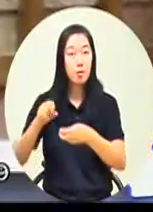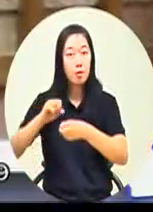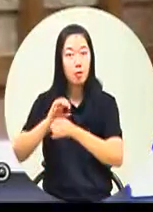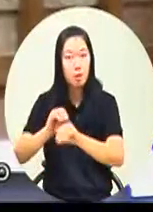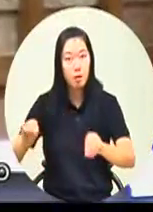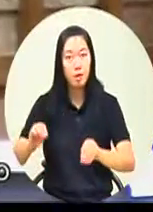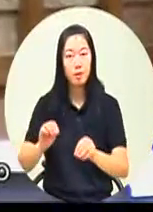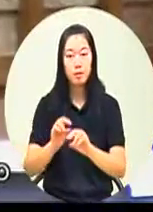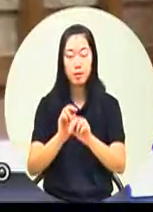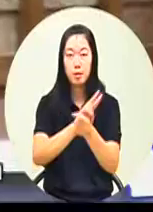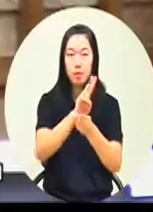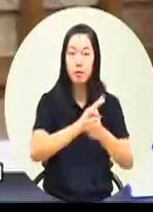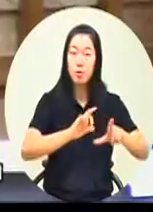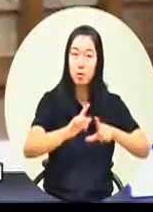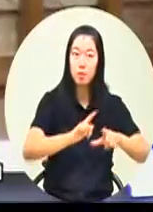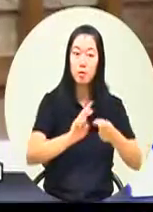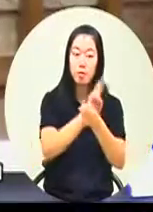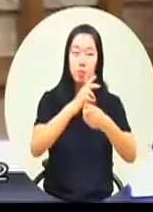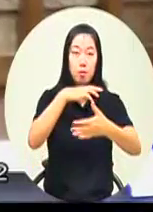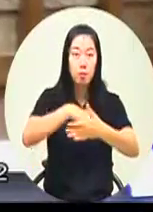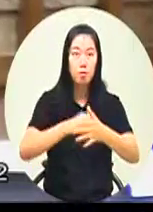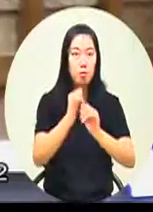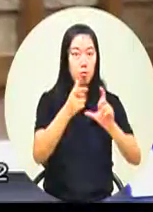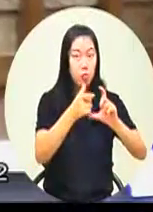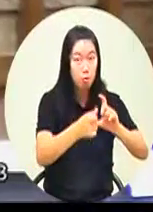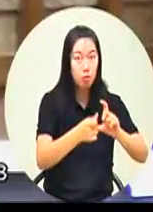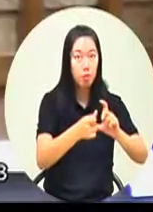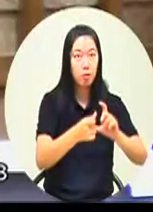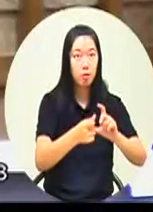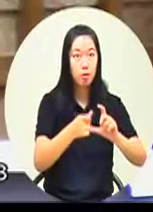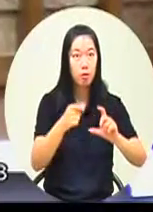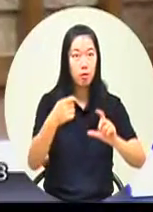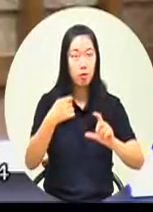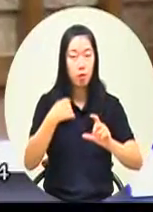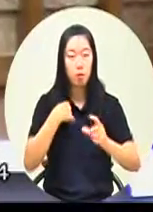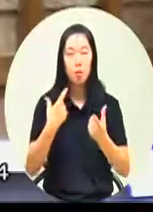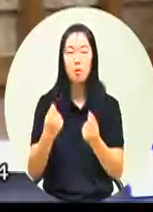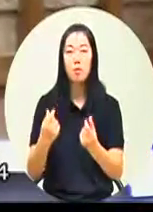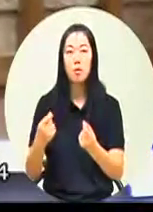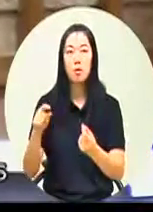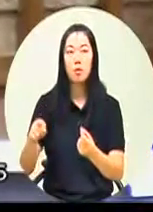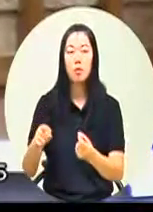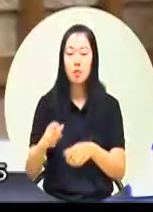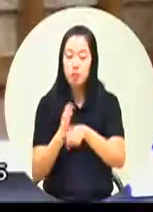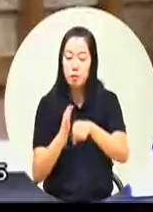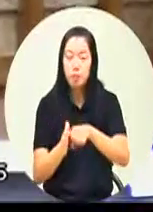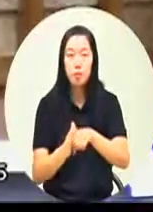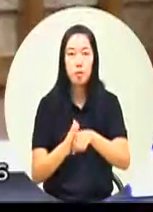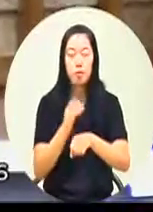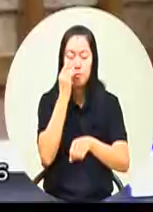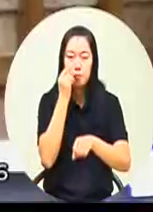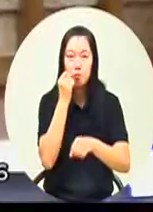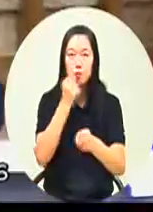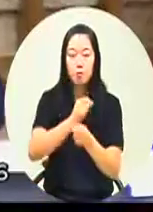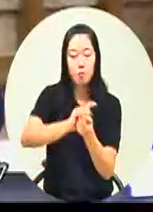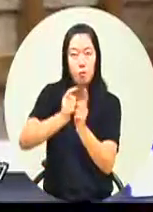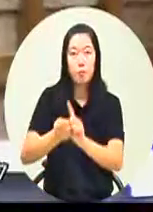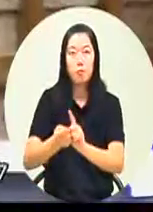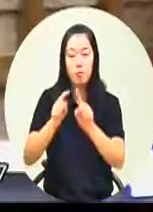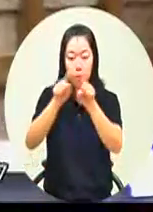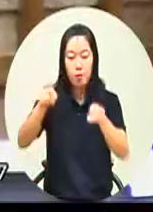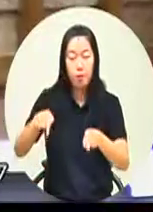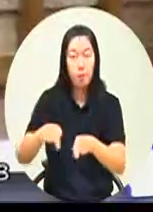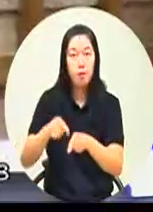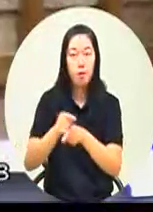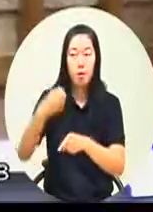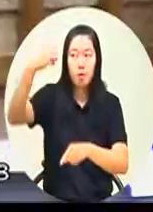林园林内社区它有康郎扫帚，我们顶厝社区它有洋葱膜做成的那个洋葱纸，还有洋葱